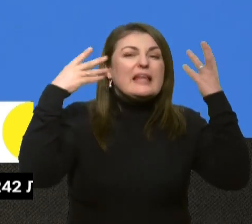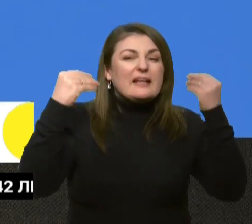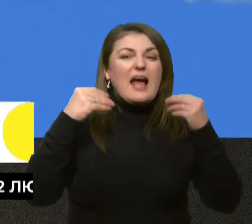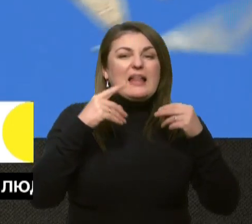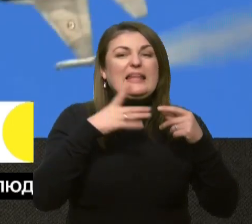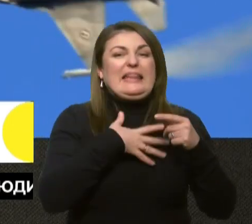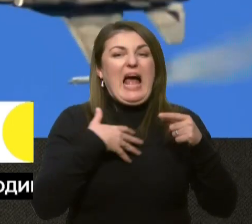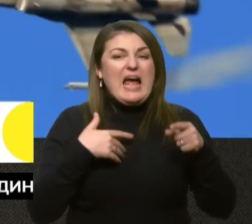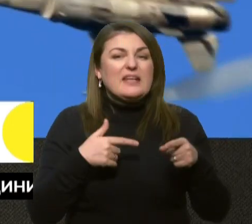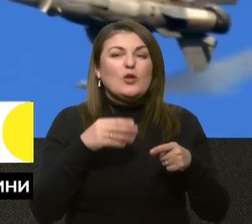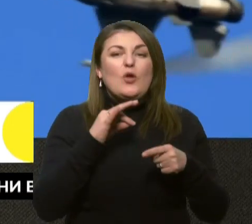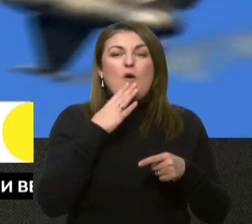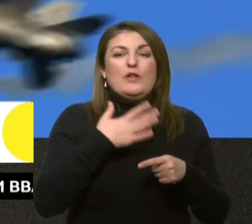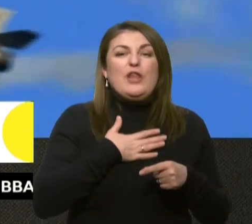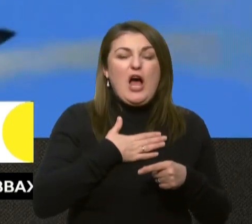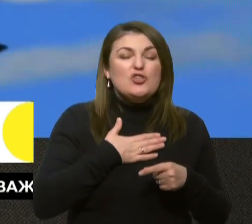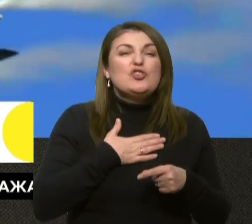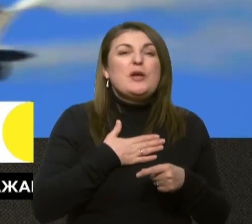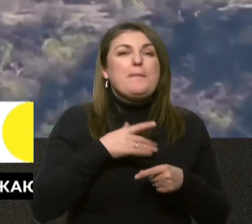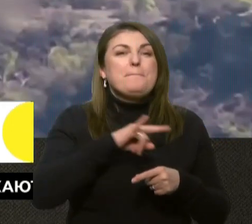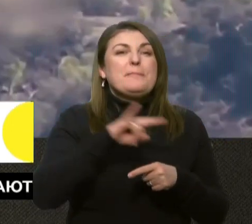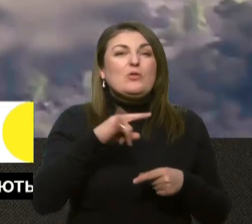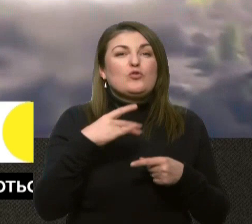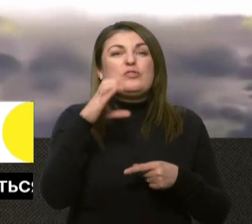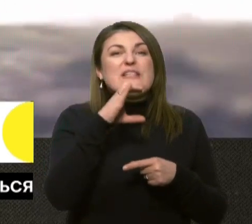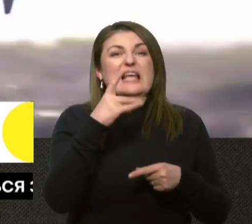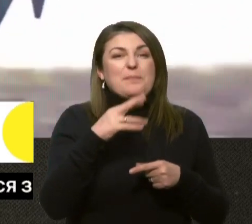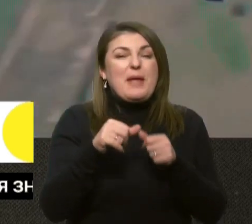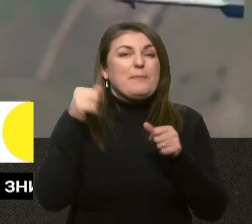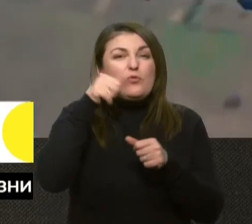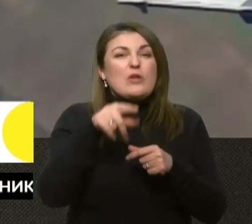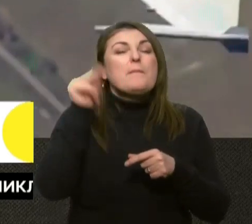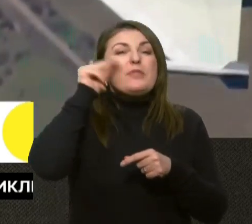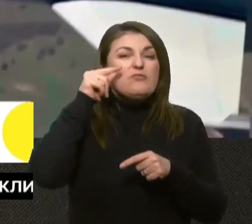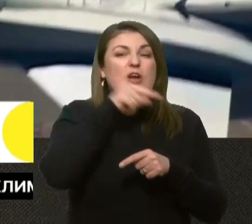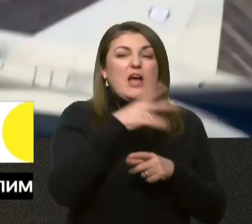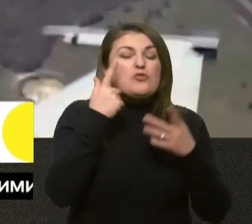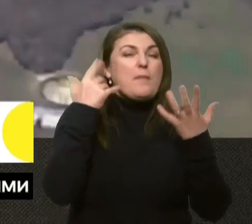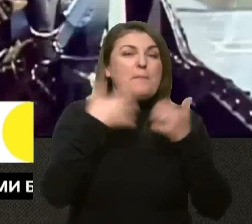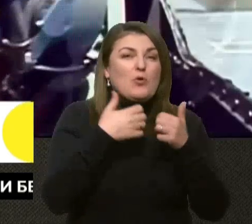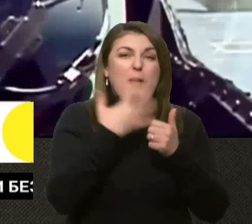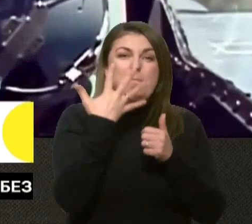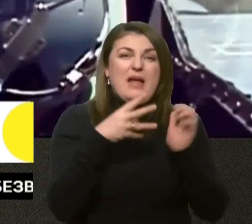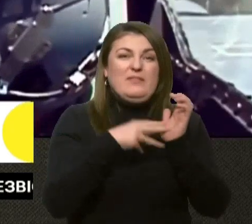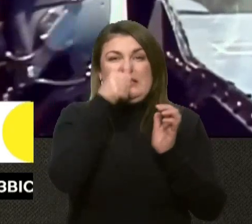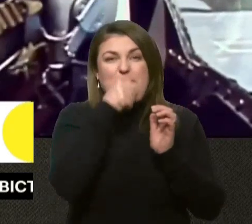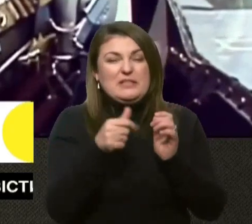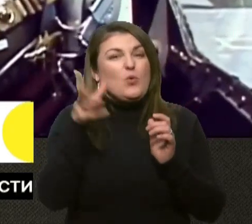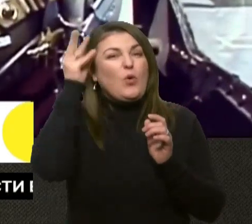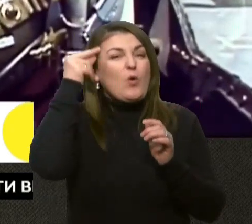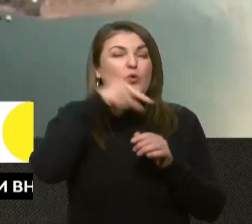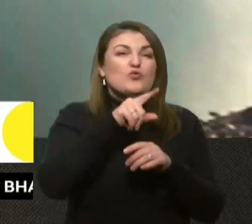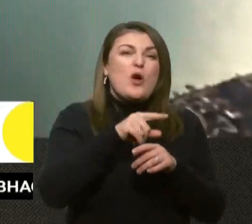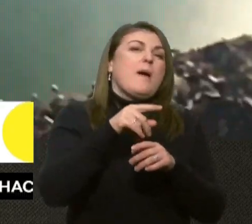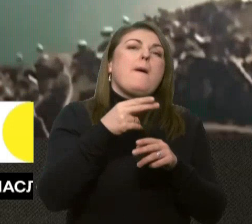Данії точніше, то наші пілоти вже з серпня минулого року навчаються там. Тому, якщо порахувати 5-8 місяців із урахуванням того,